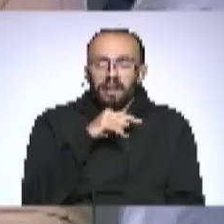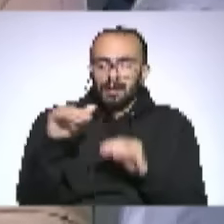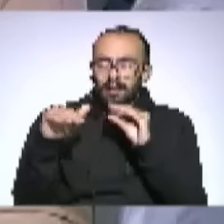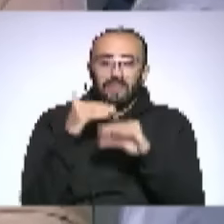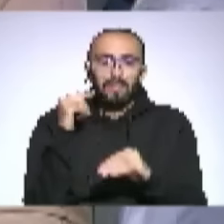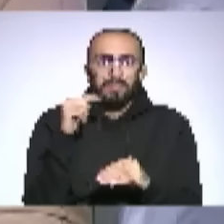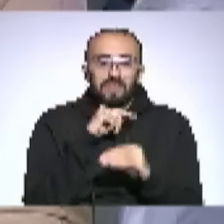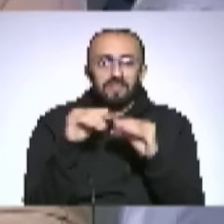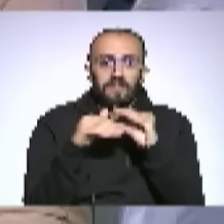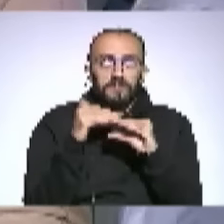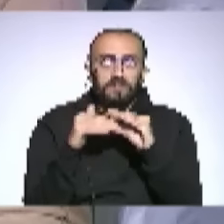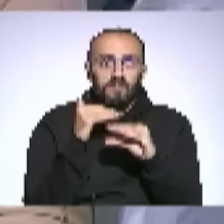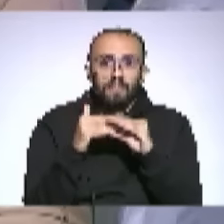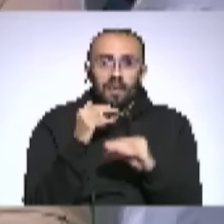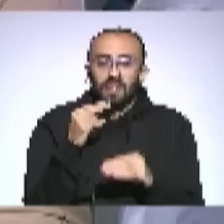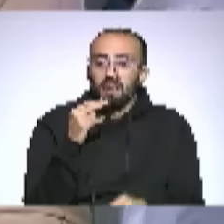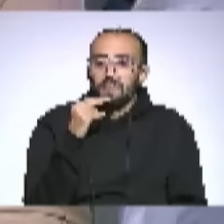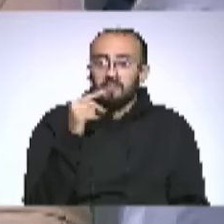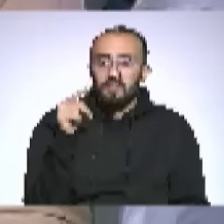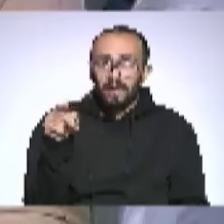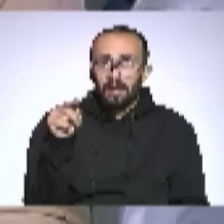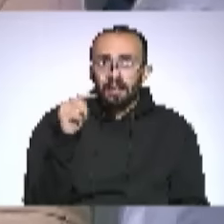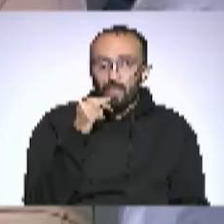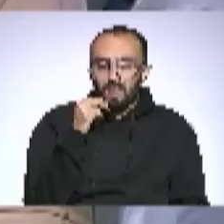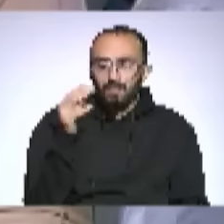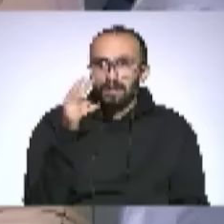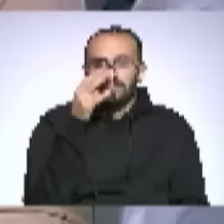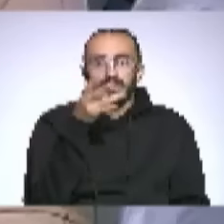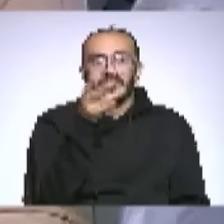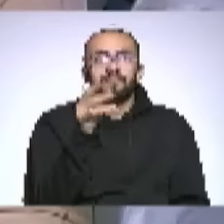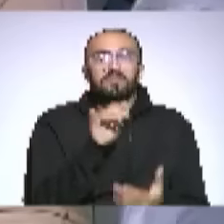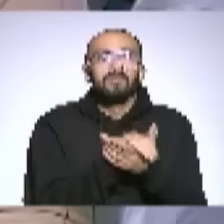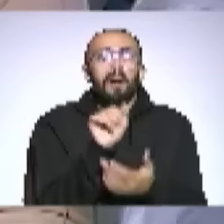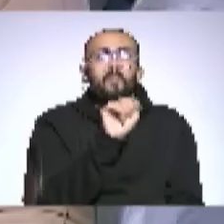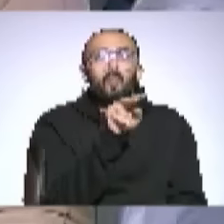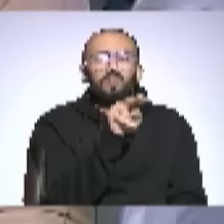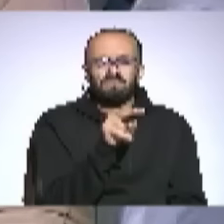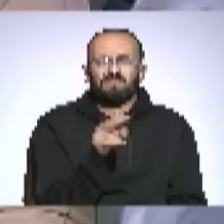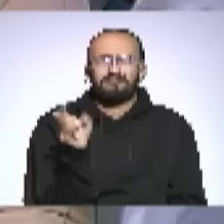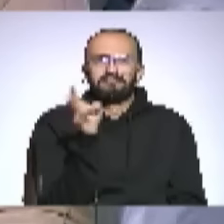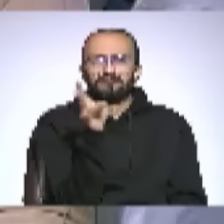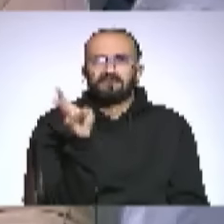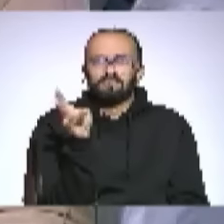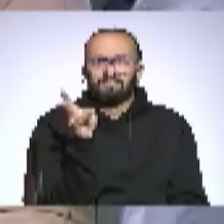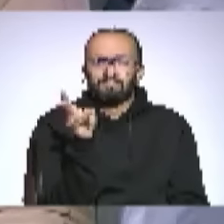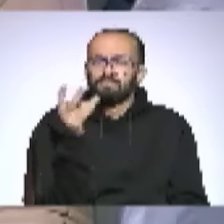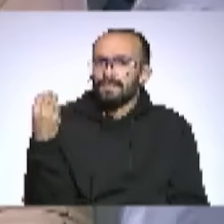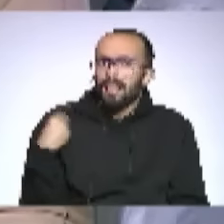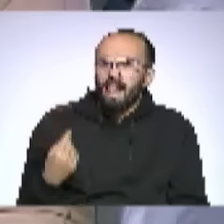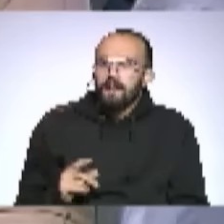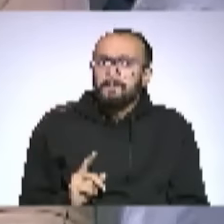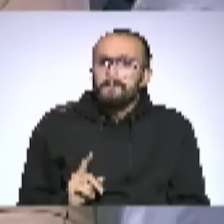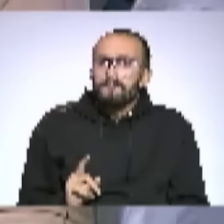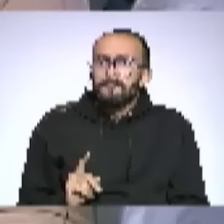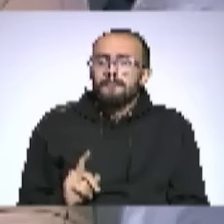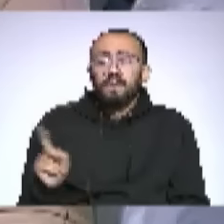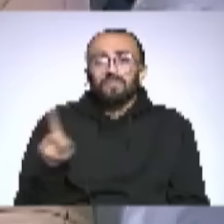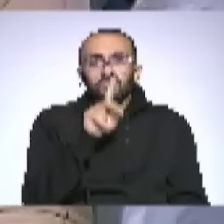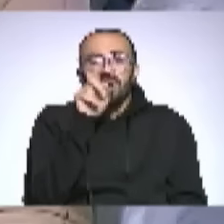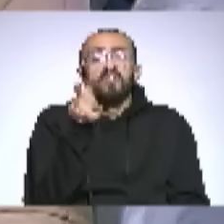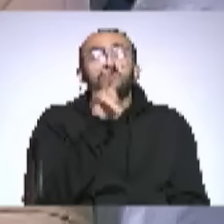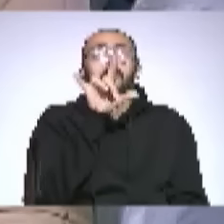لي رسائل انه خطيبي كان خاطب صاحبتها في الاول و بتقول لها هل هو بيحبك